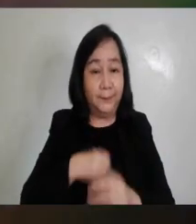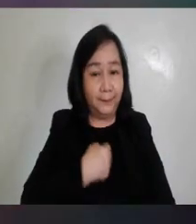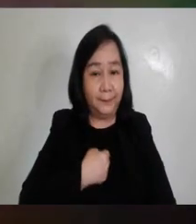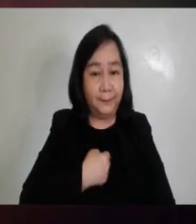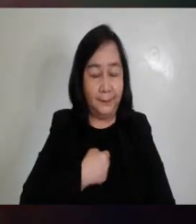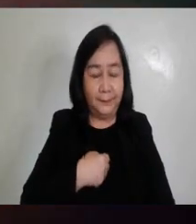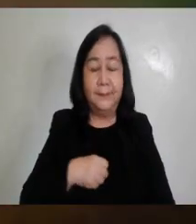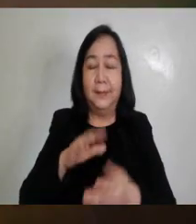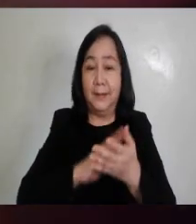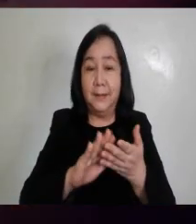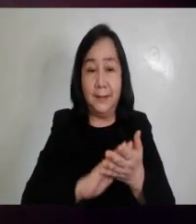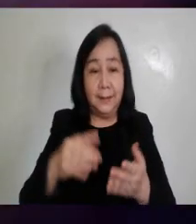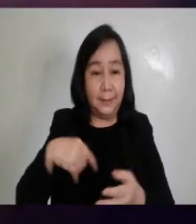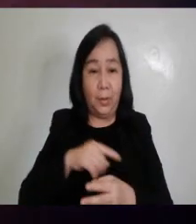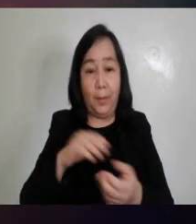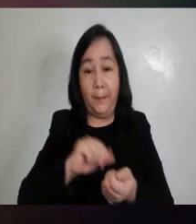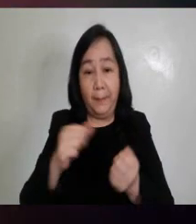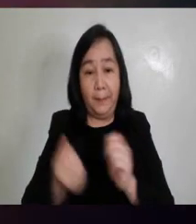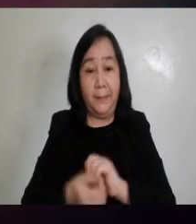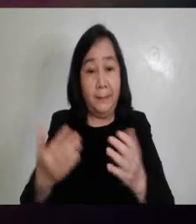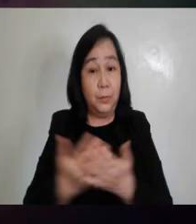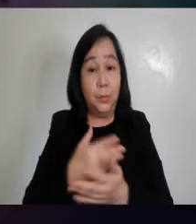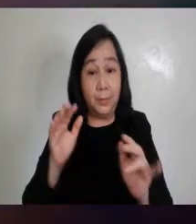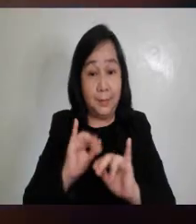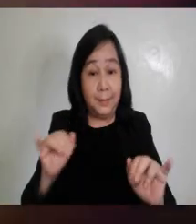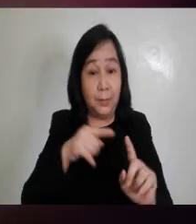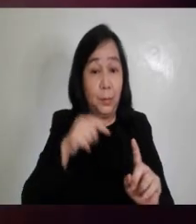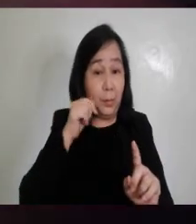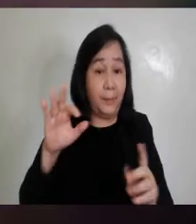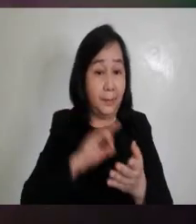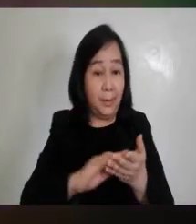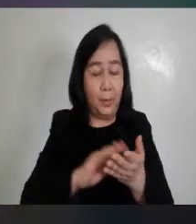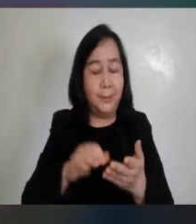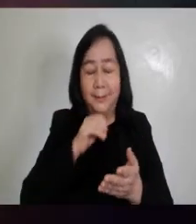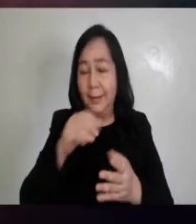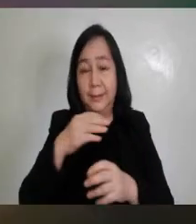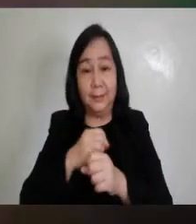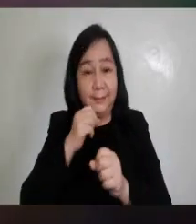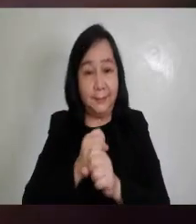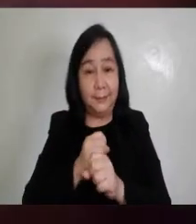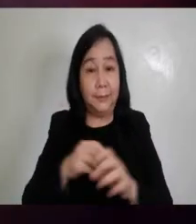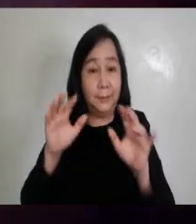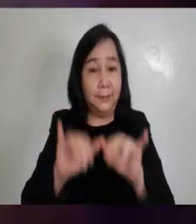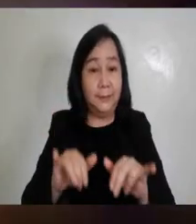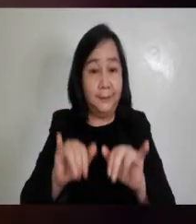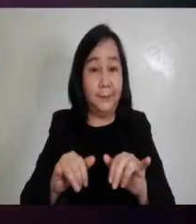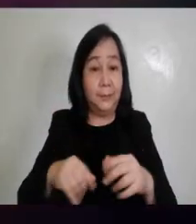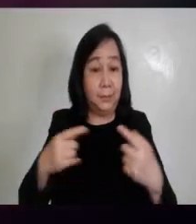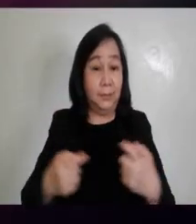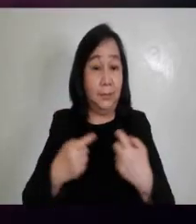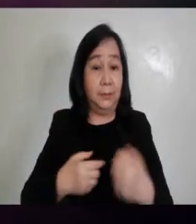nagsisisi, lilinisin niya tayo at gagawing bago. Tulad ng babaeng pinatawad ni Jesus, hindi tayo nilikhang manatili sa